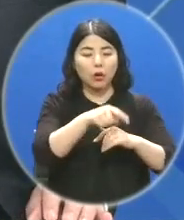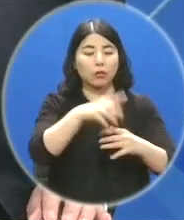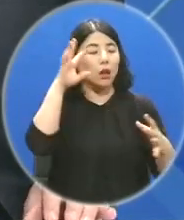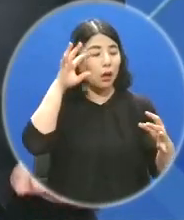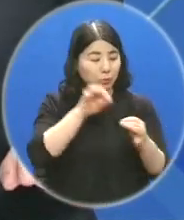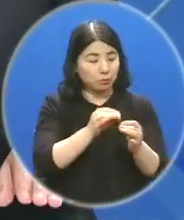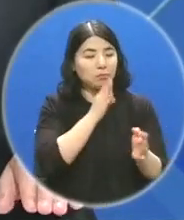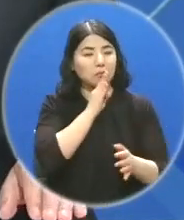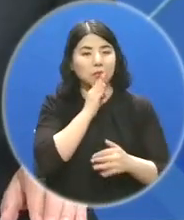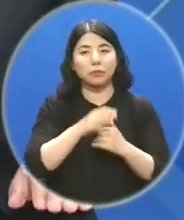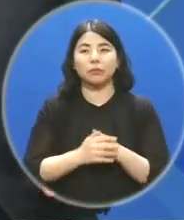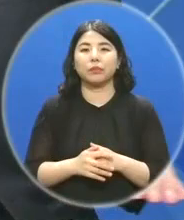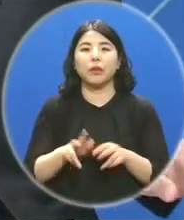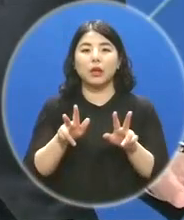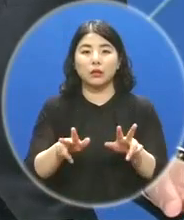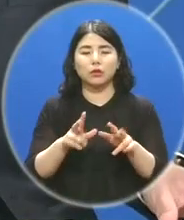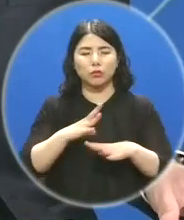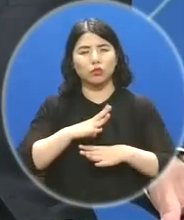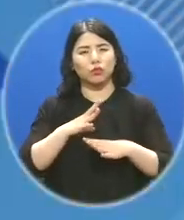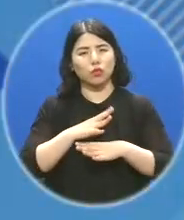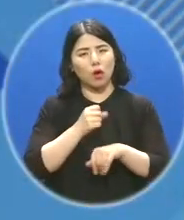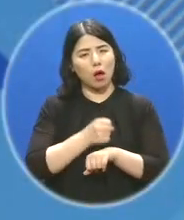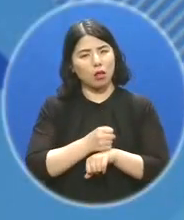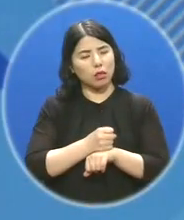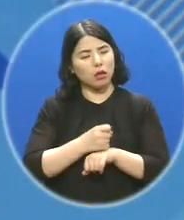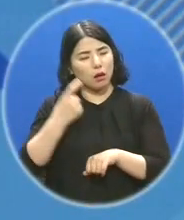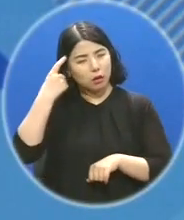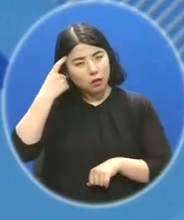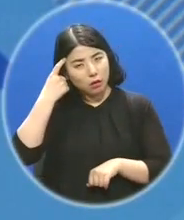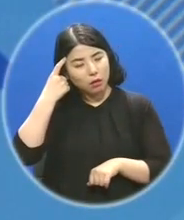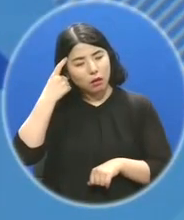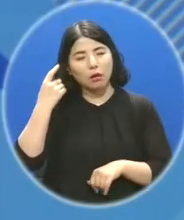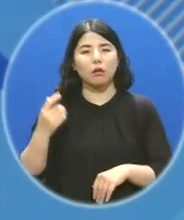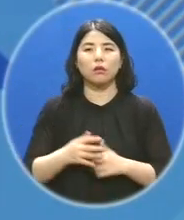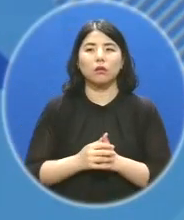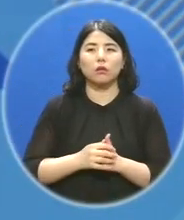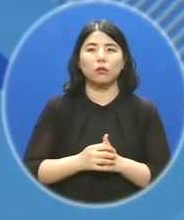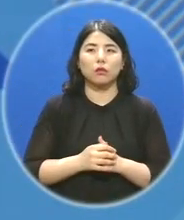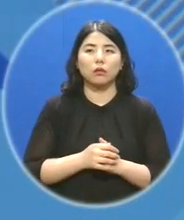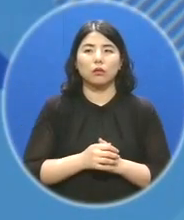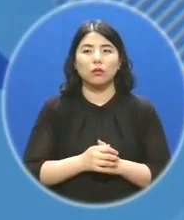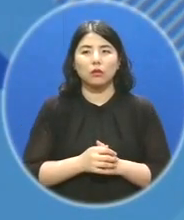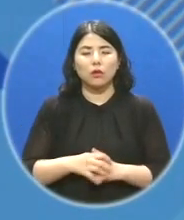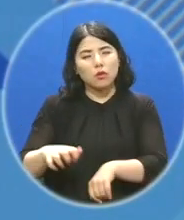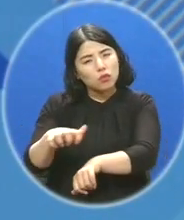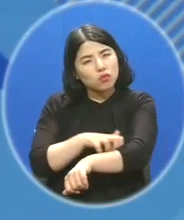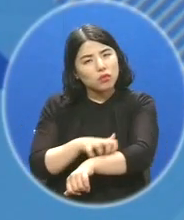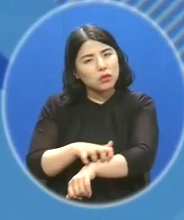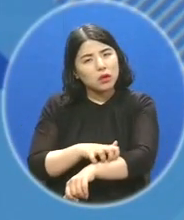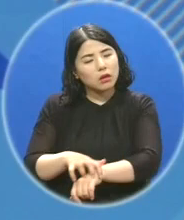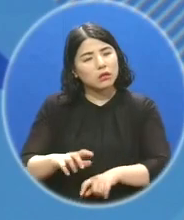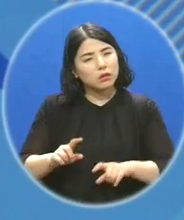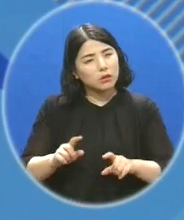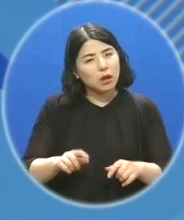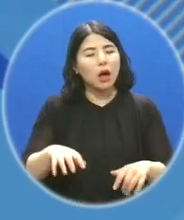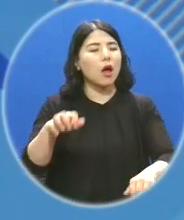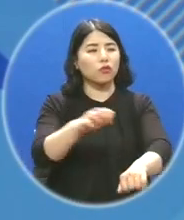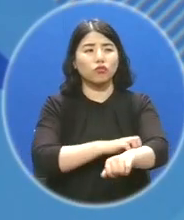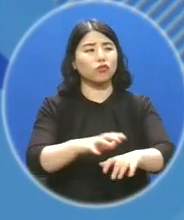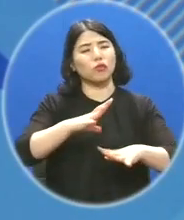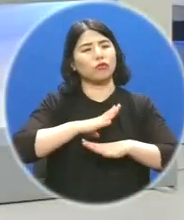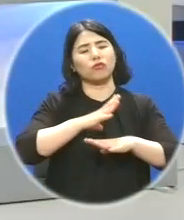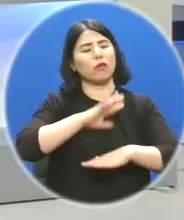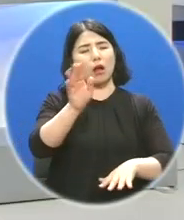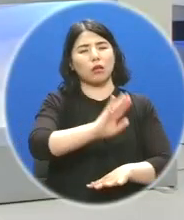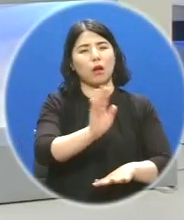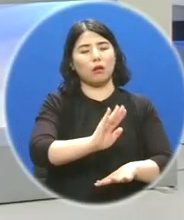네. 동의하고 있습니다. 지금 두려워한다의 개념인지 네. 귀찮은 건 아니에요. 아닙니다. 귀찮거나